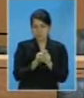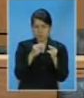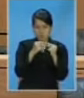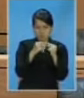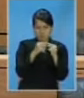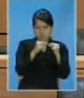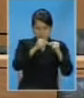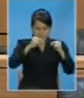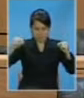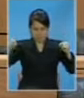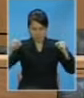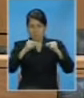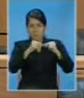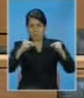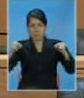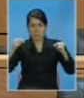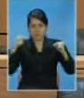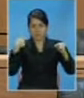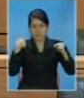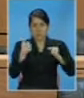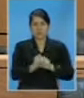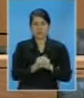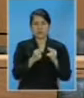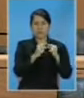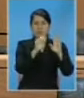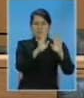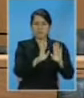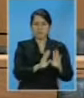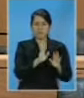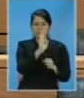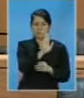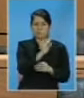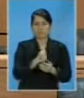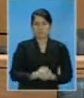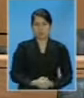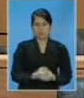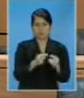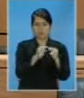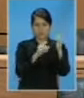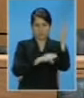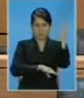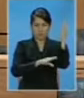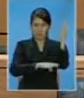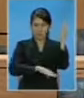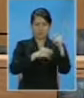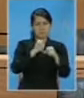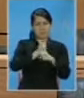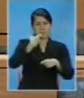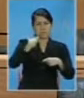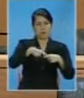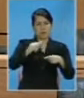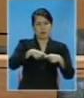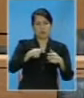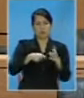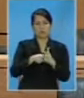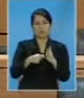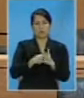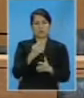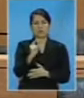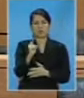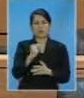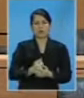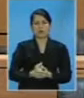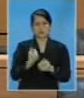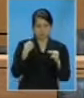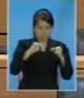เบอร์ใยแก้วในจังหวัดชายแดนภาคใต้ท่านประธานทราบไหมครับว่ามันติดตั้งยากเหตุผลเพราะว่าในการที่จะล